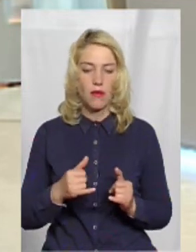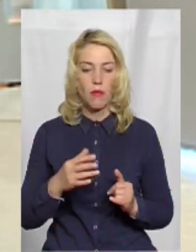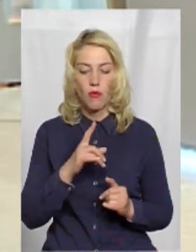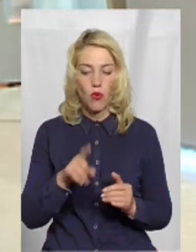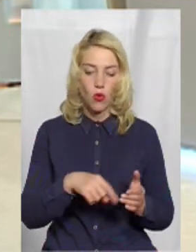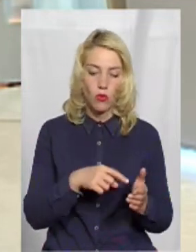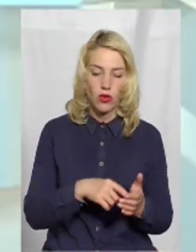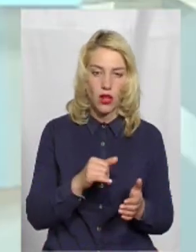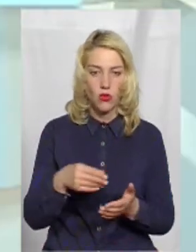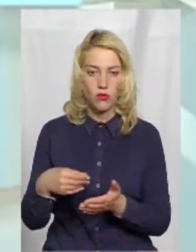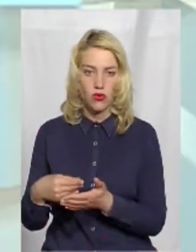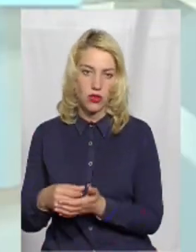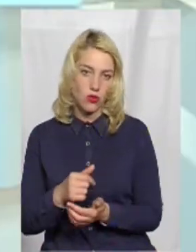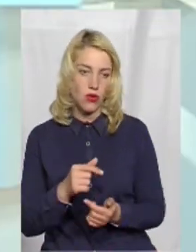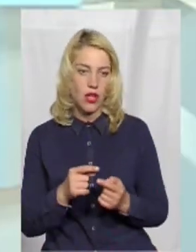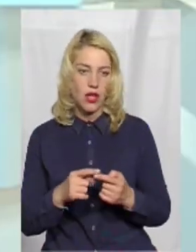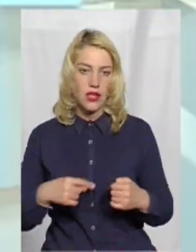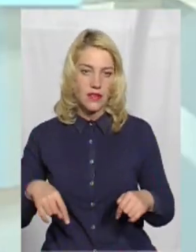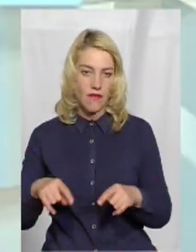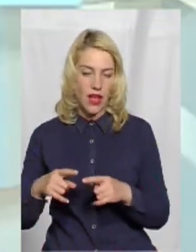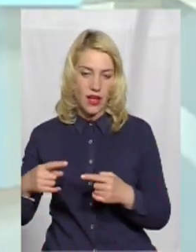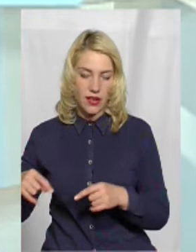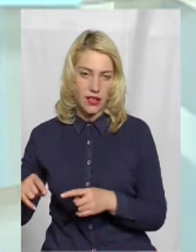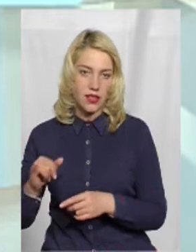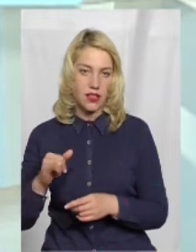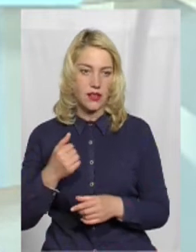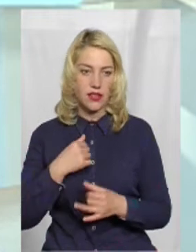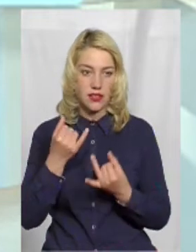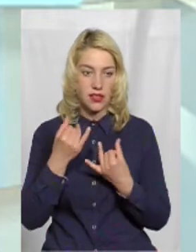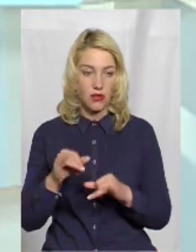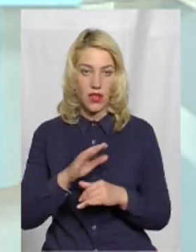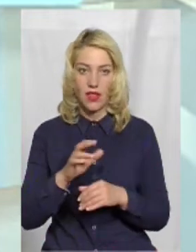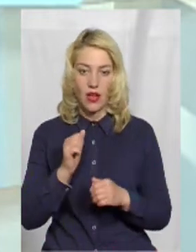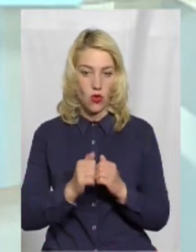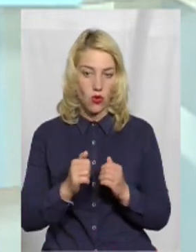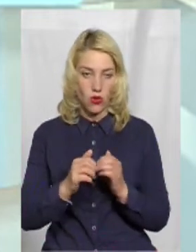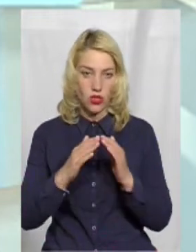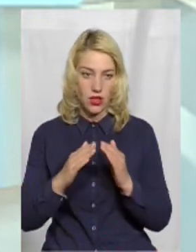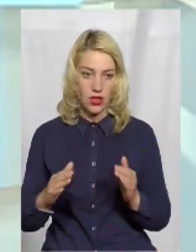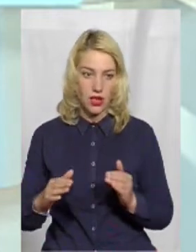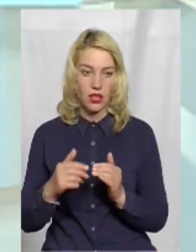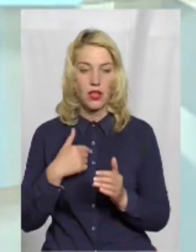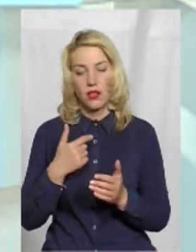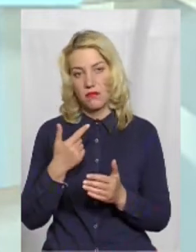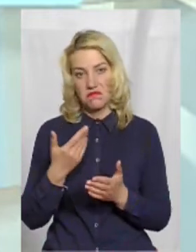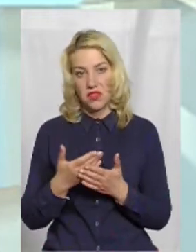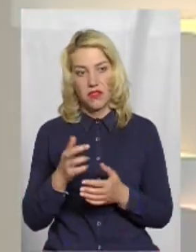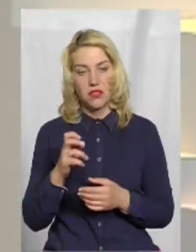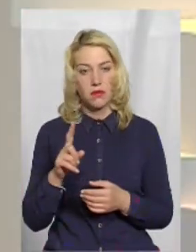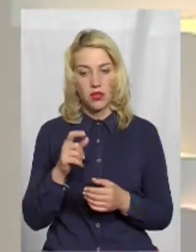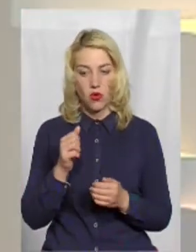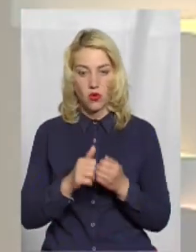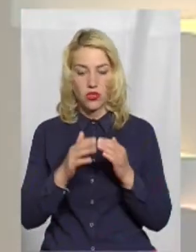бюджетну сферу. І насправді нас здивувало те, що далеко не кожен дах, а, ну, здавалося б, що, ну, якщо є дах, то там щось можна